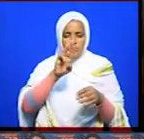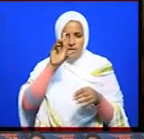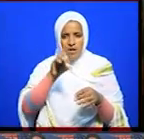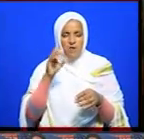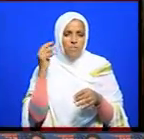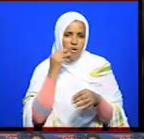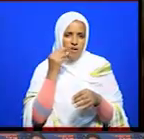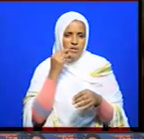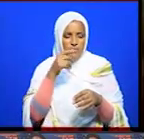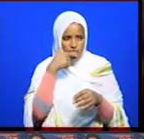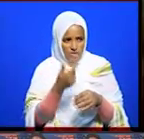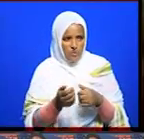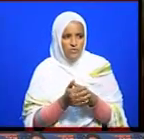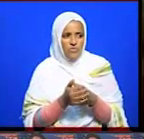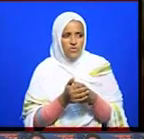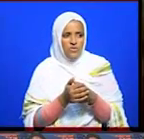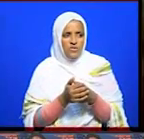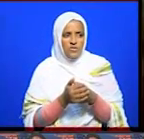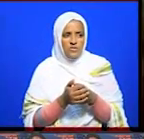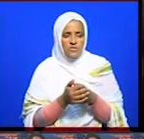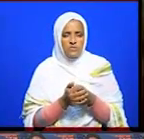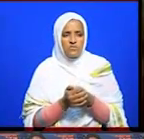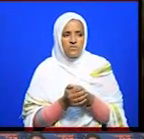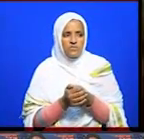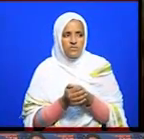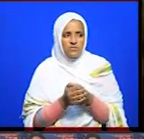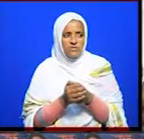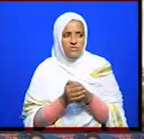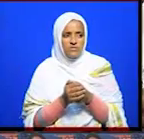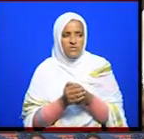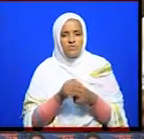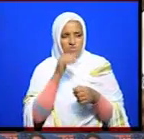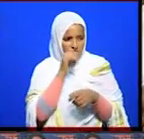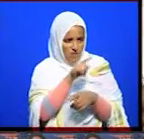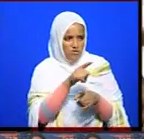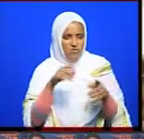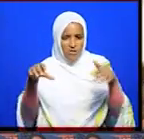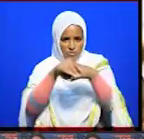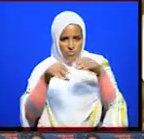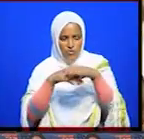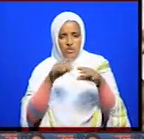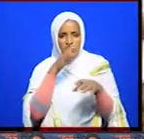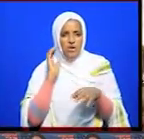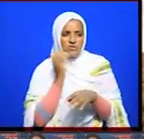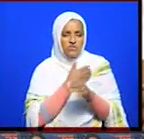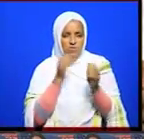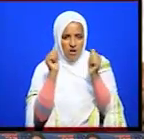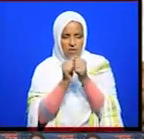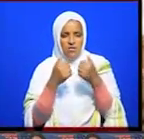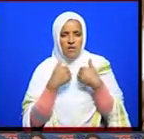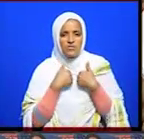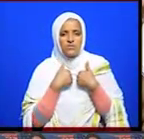አስካለም። እሺ፣ እናመሰግናለን እናታችን። እስቲ ራስሽን አስተዋውቂና ከእናታችን